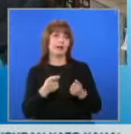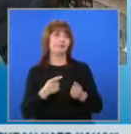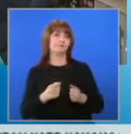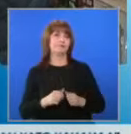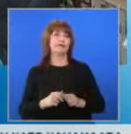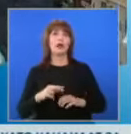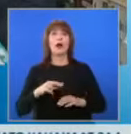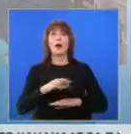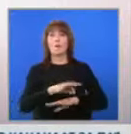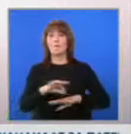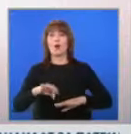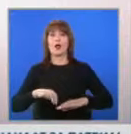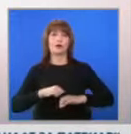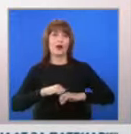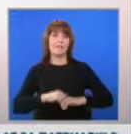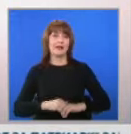Габриел.